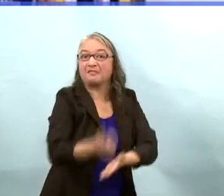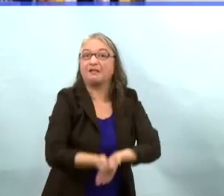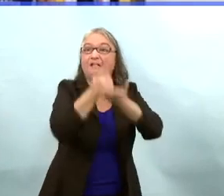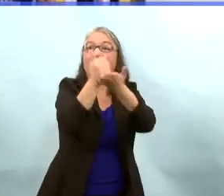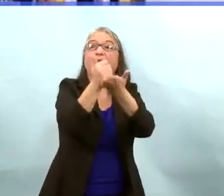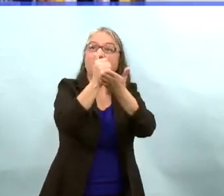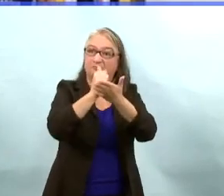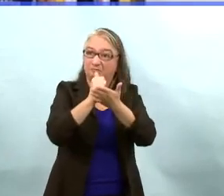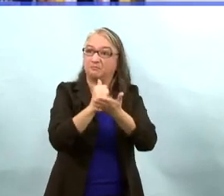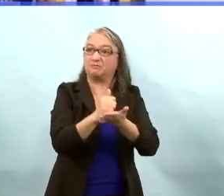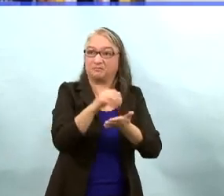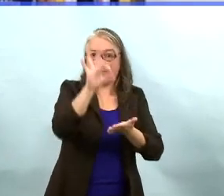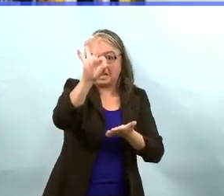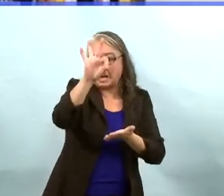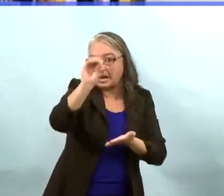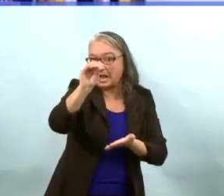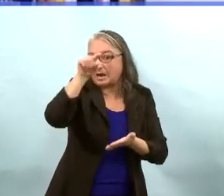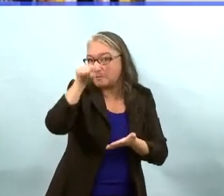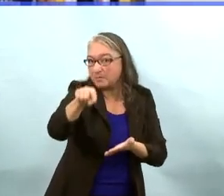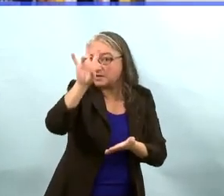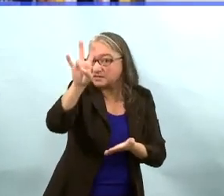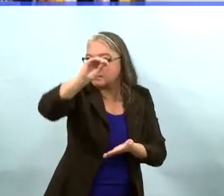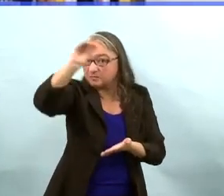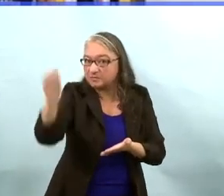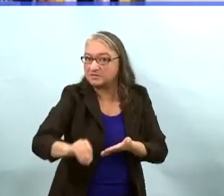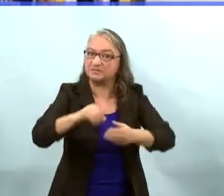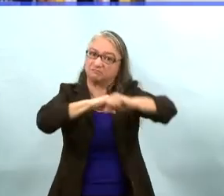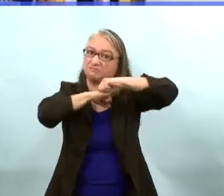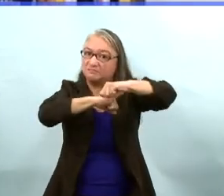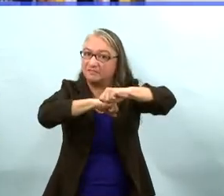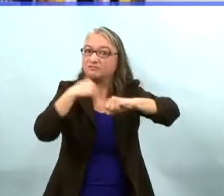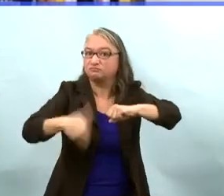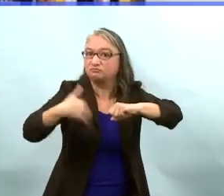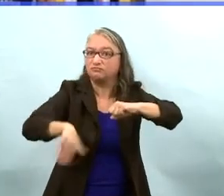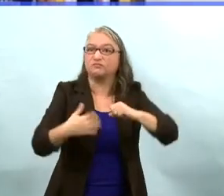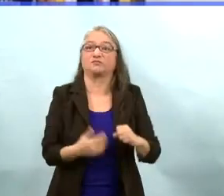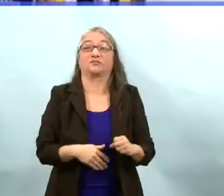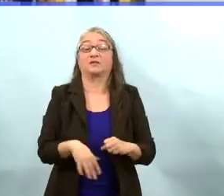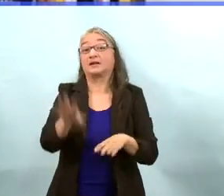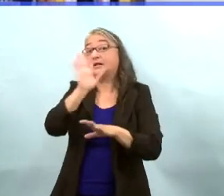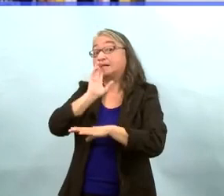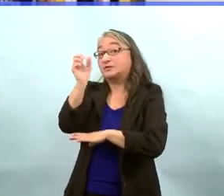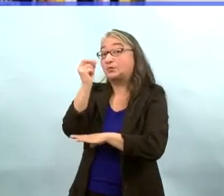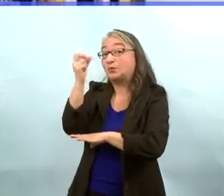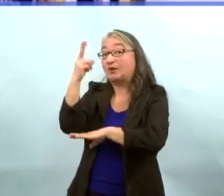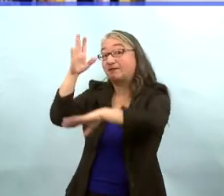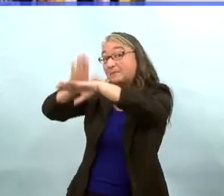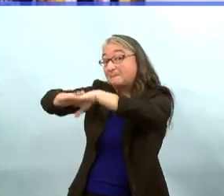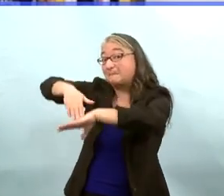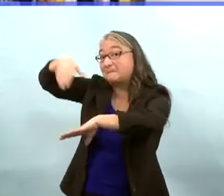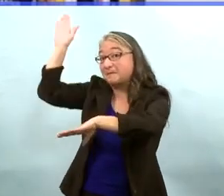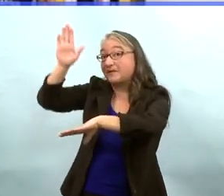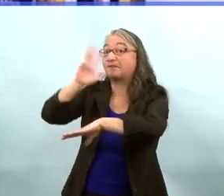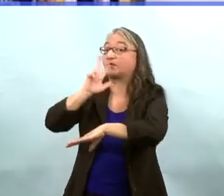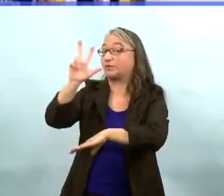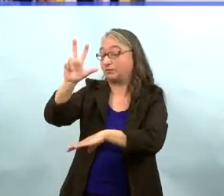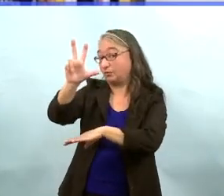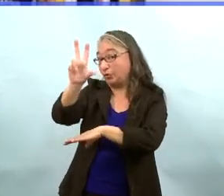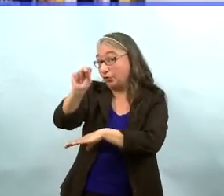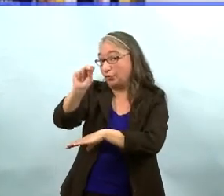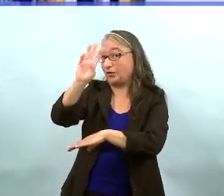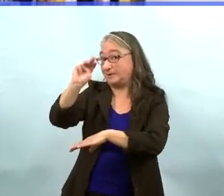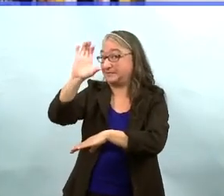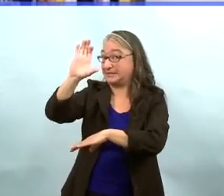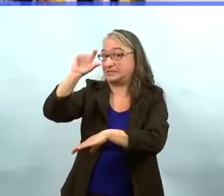ou plus ont une excellente réponse immunitaire à la dose de 30 microgrammes, qui est donc la dose adulte. Donc, ce que l'on veut faire,